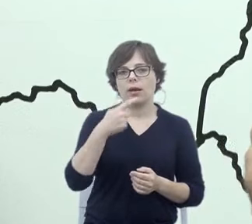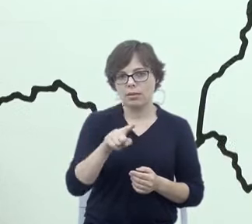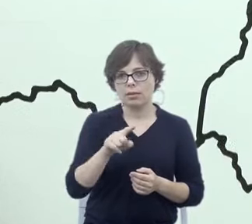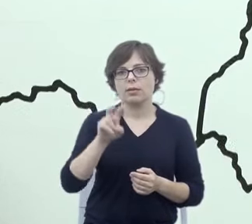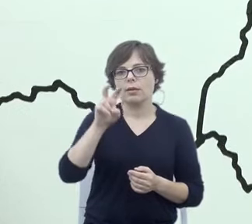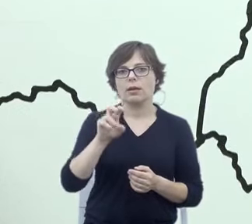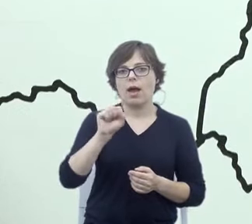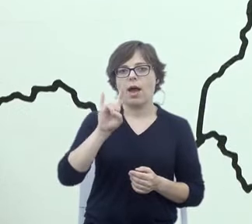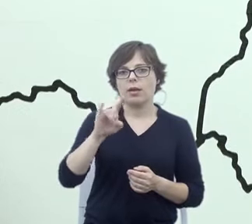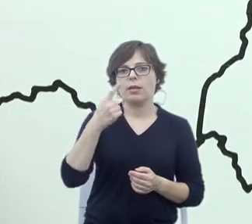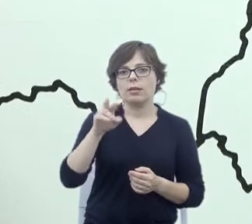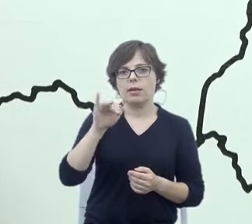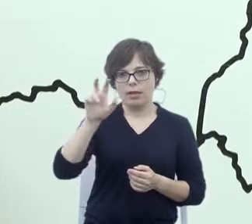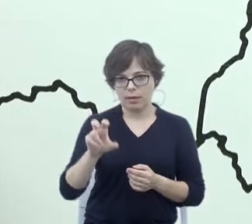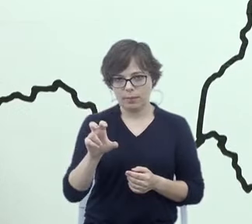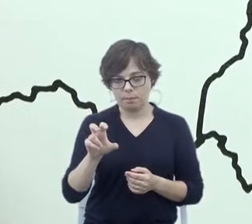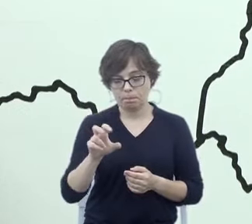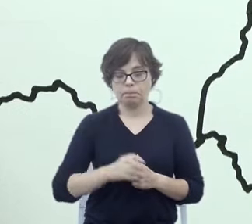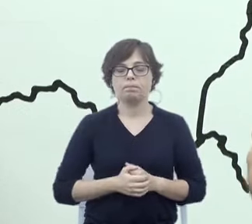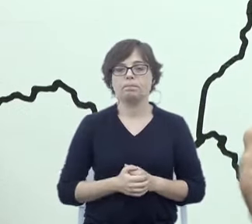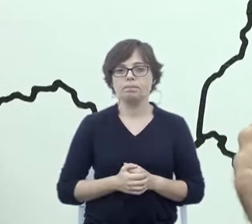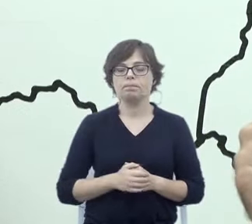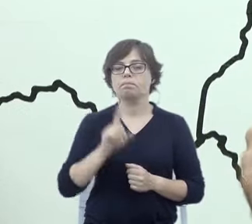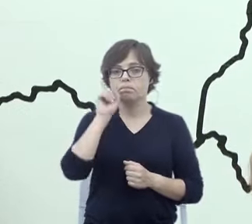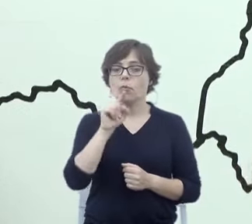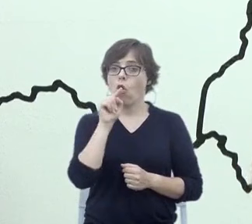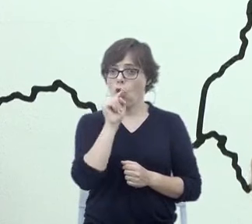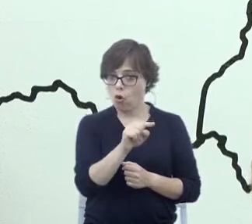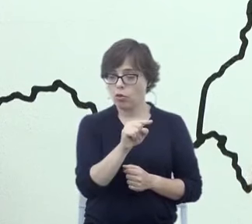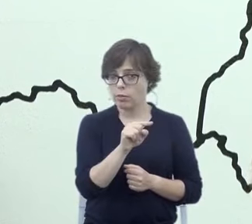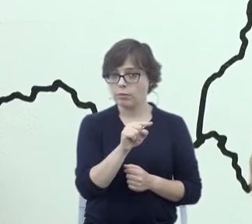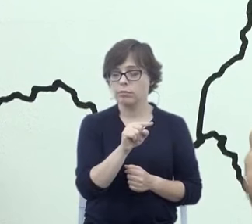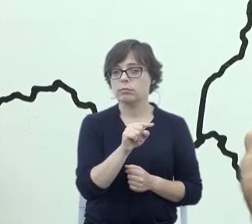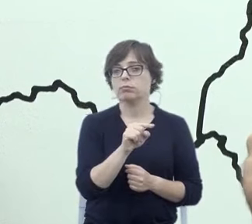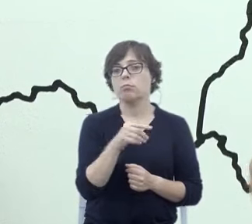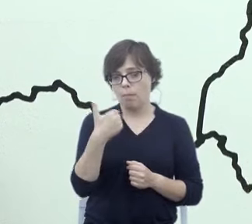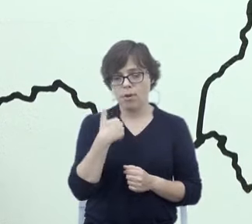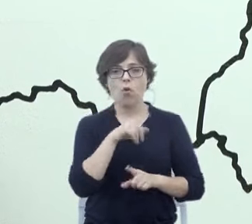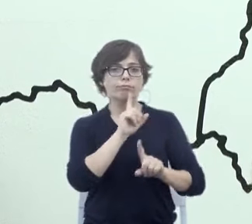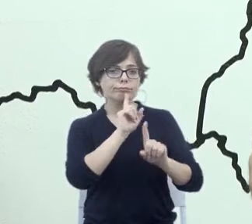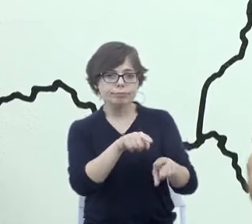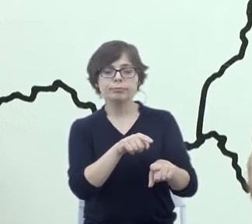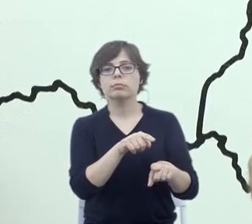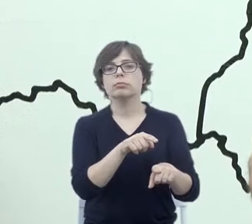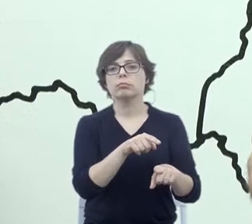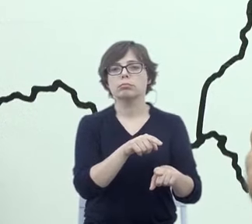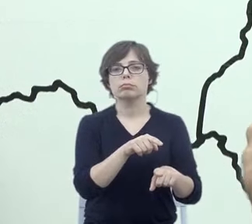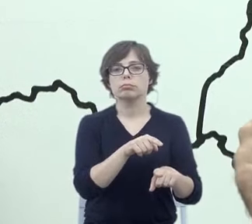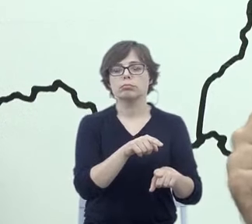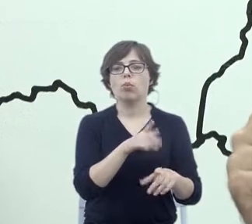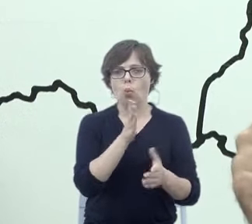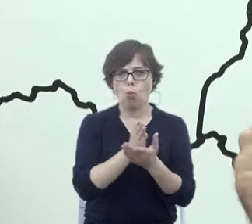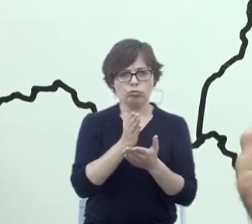Heydrich. To jemu zresztą też powierzono